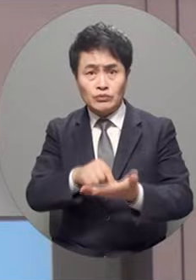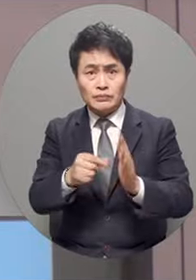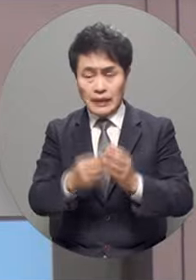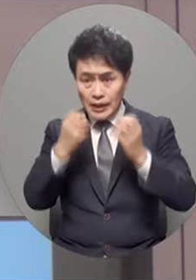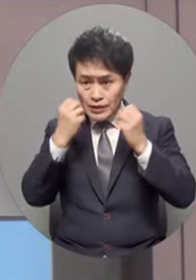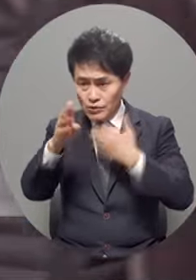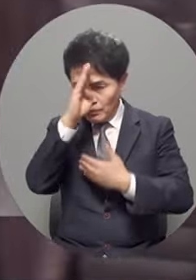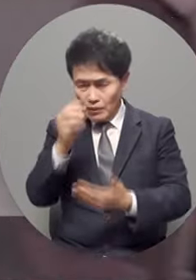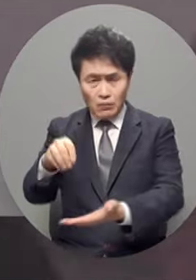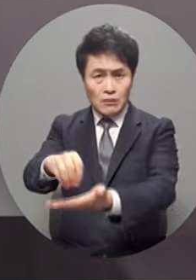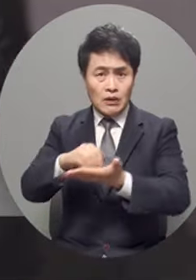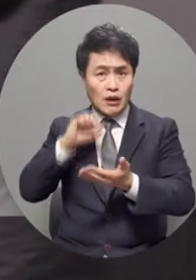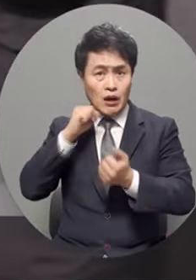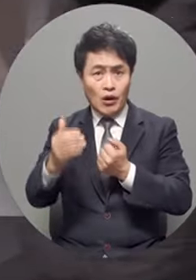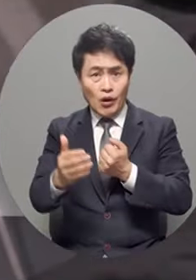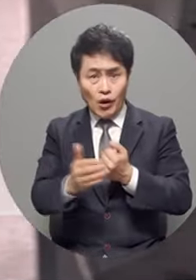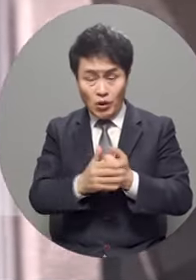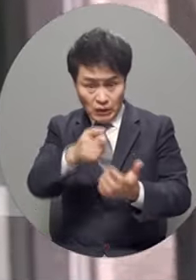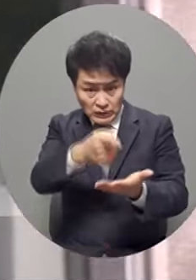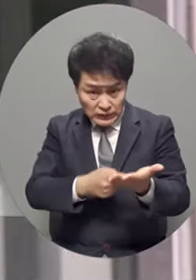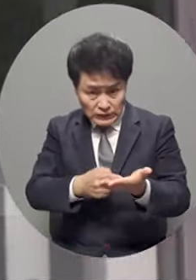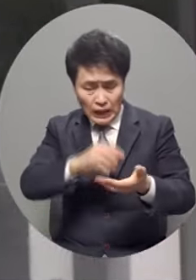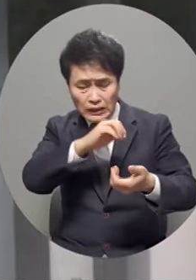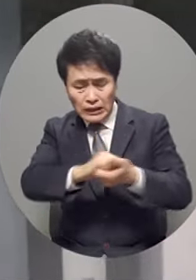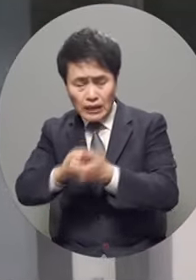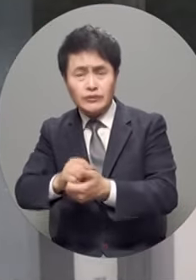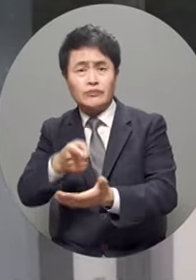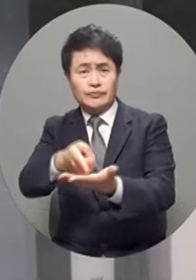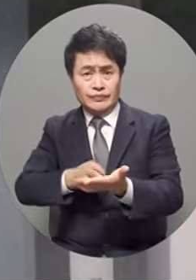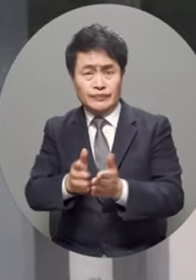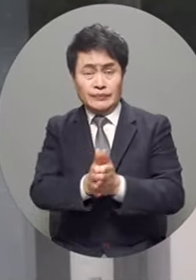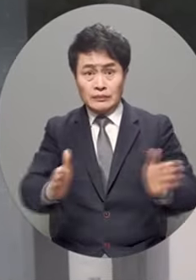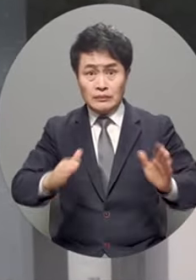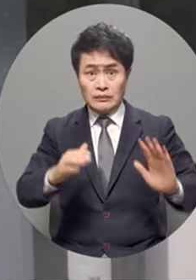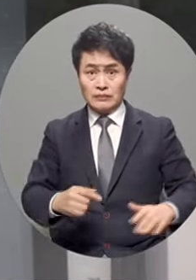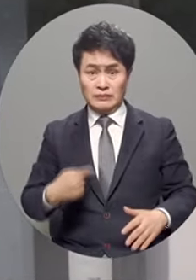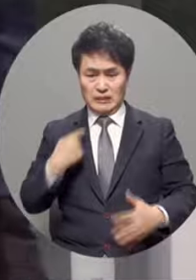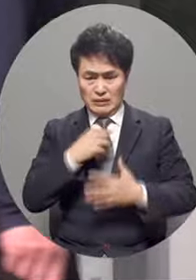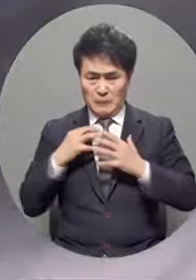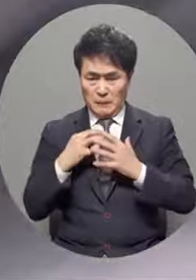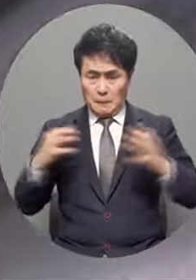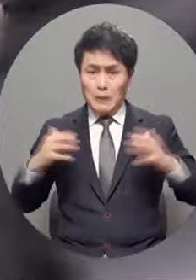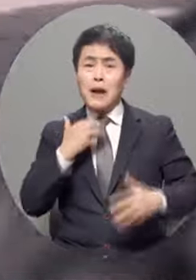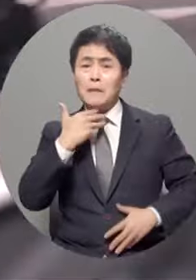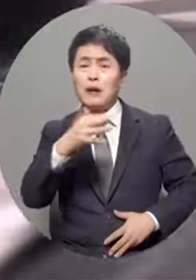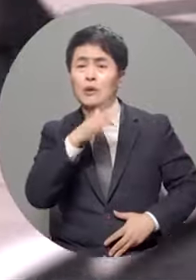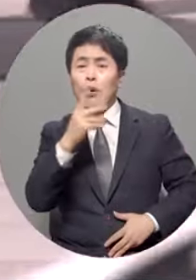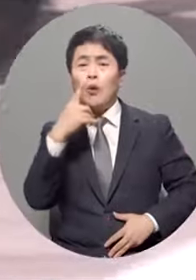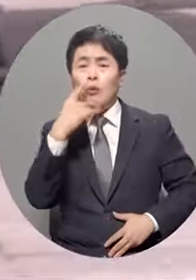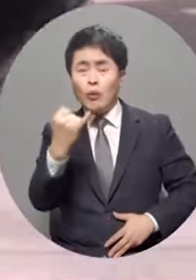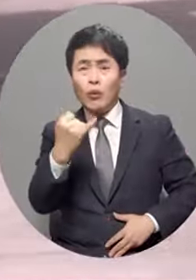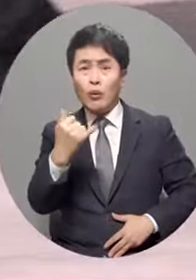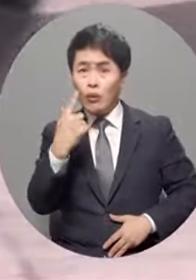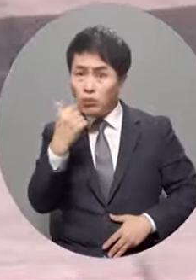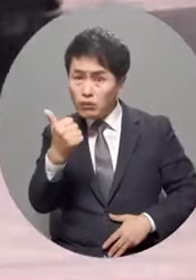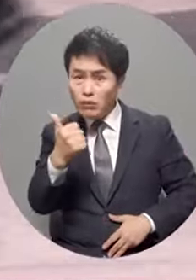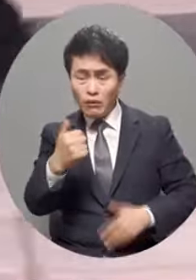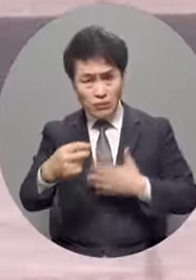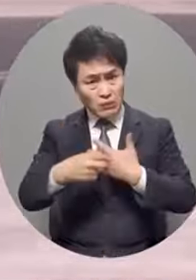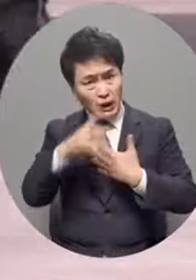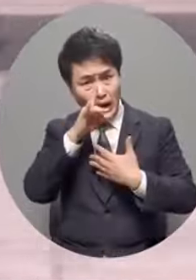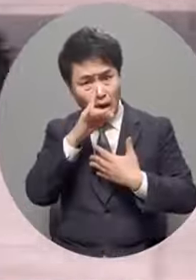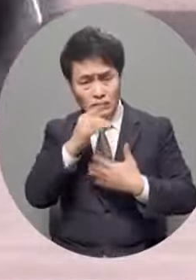순 없었고 일부 시술은 제한적으로 시행했습니다. 심장 비대증이 있는 80대 노모와 보호자는 진료가 안 될 수도